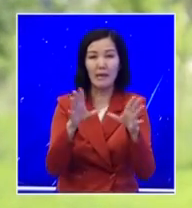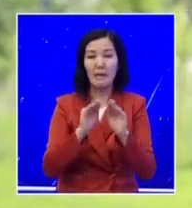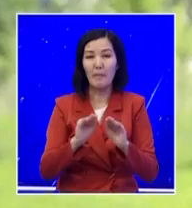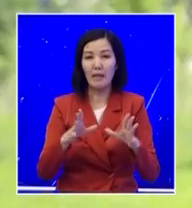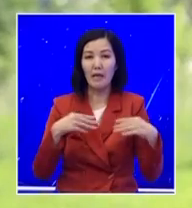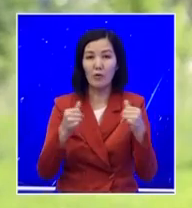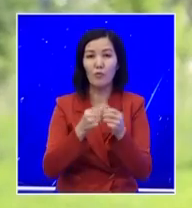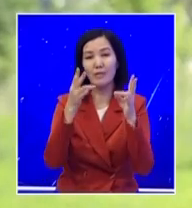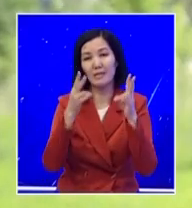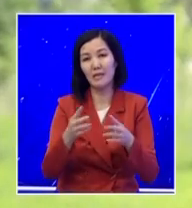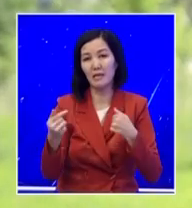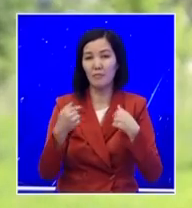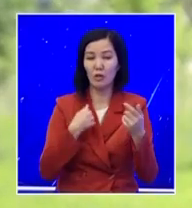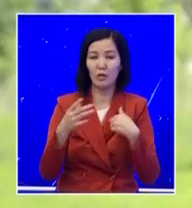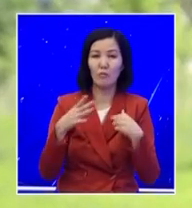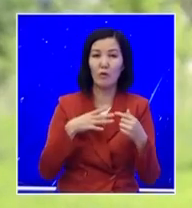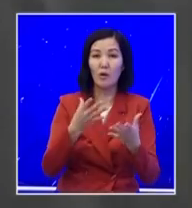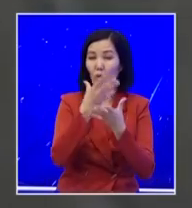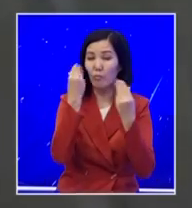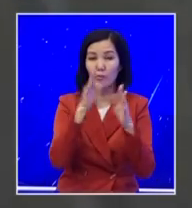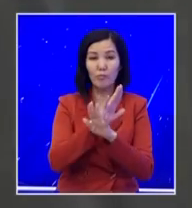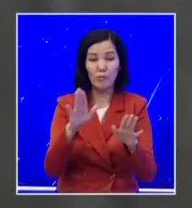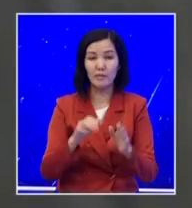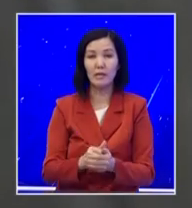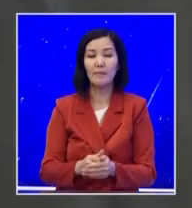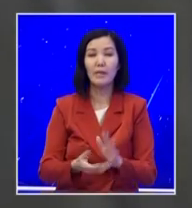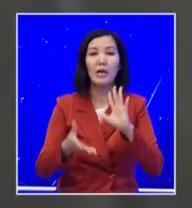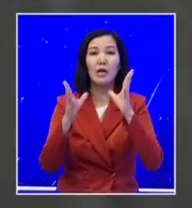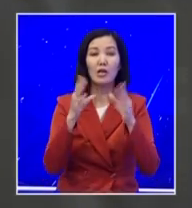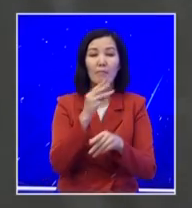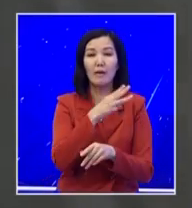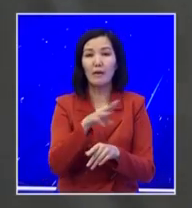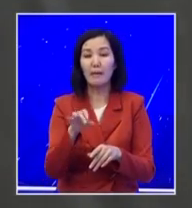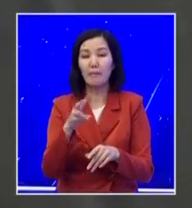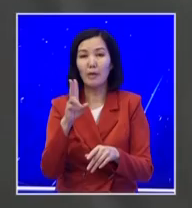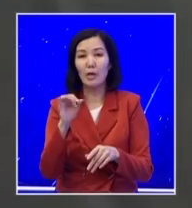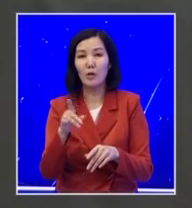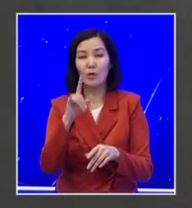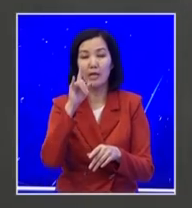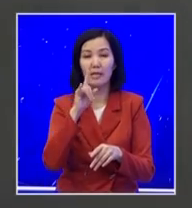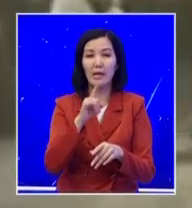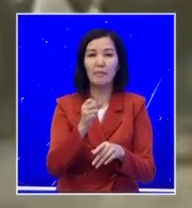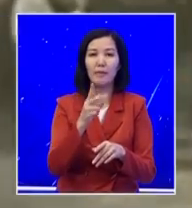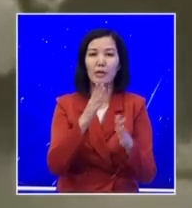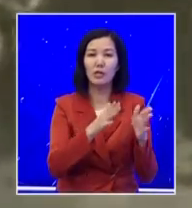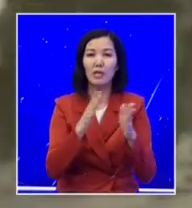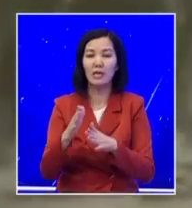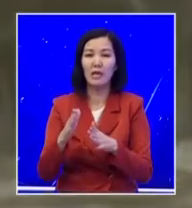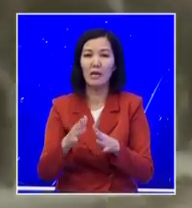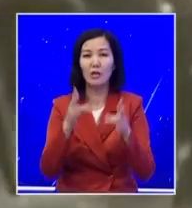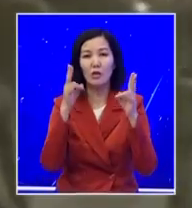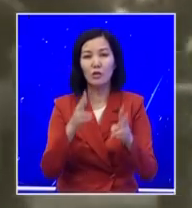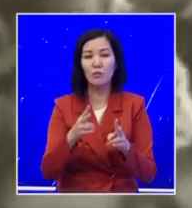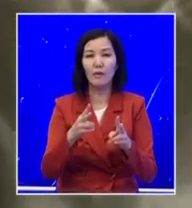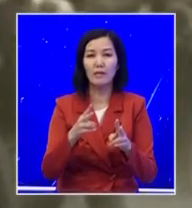балалары азап шеккен болатұғын, біз бұны ұмытпауымыз керек. Жалпы 40 миллионнан астам кеңес азаматы бірнеше кезеңді қамтыған зұлматтың